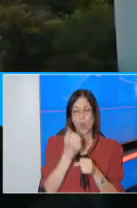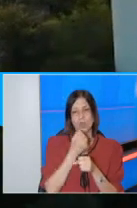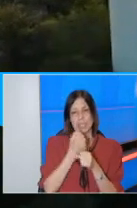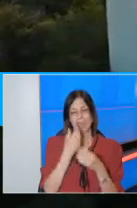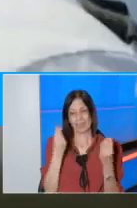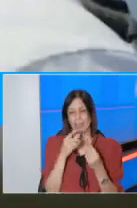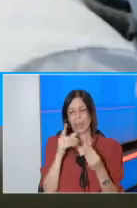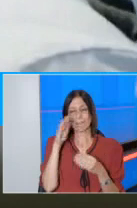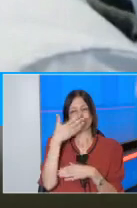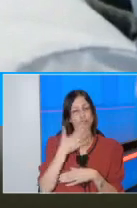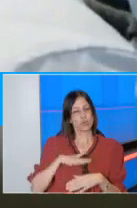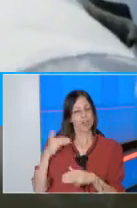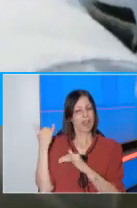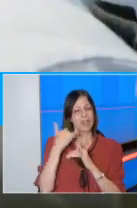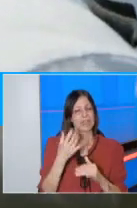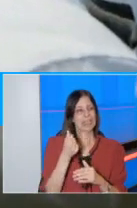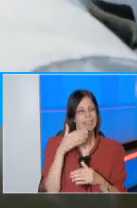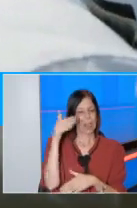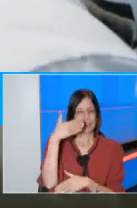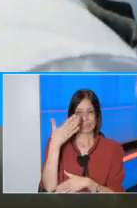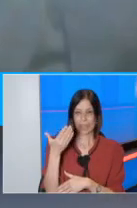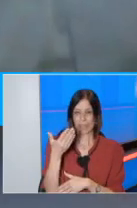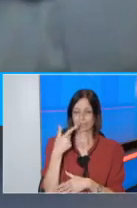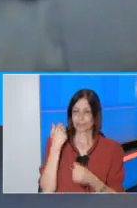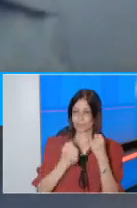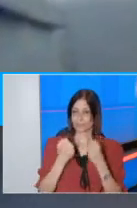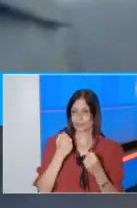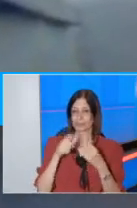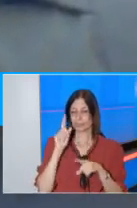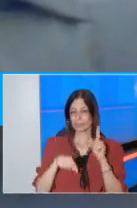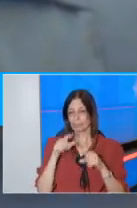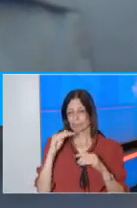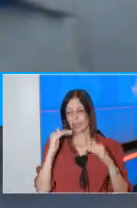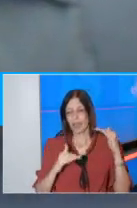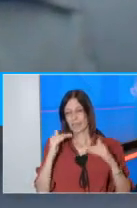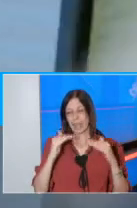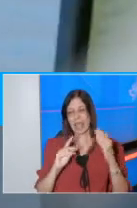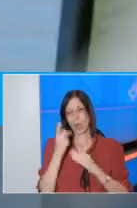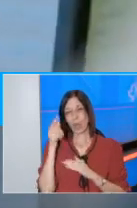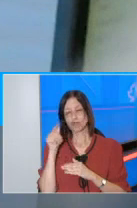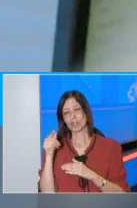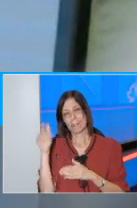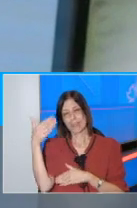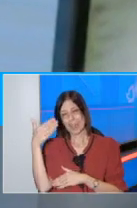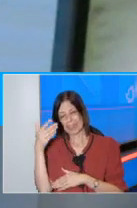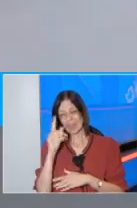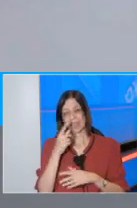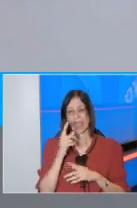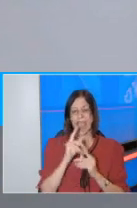כאלה, מדינות שרוצות להכניס כסף למדינה. וקשה לפעמים להבדיל בין אירוע שהוא אירוע מדינתי